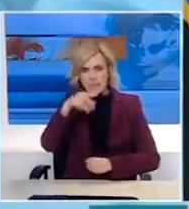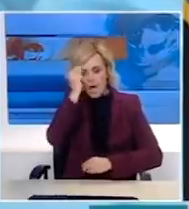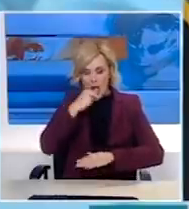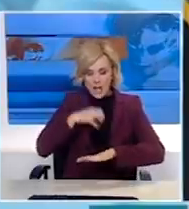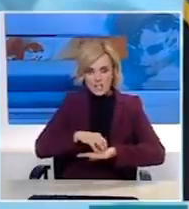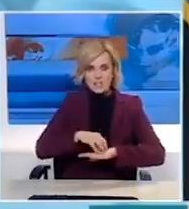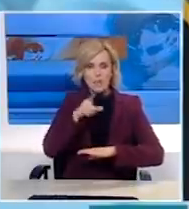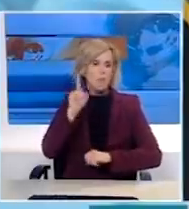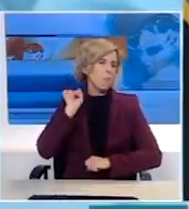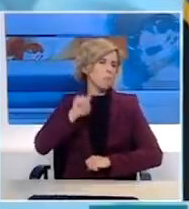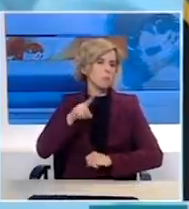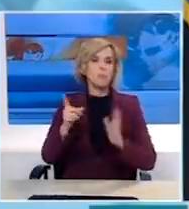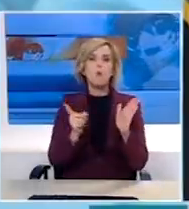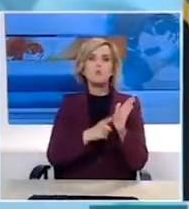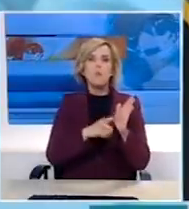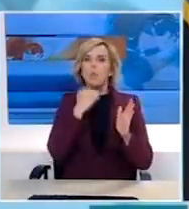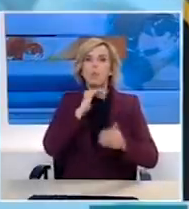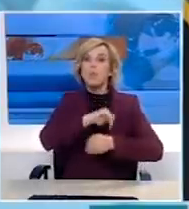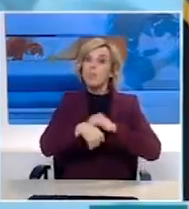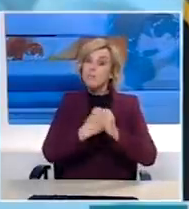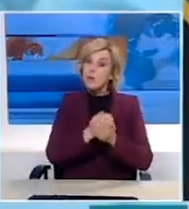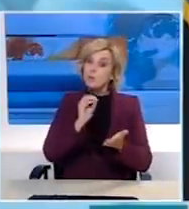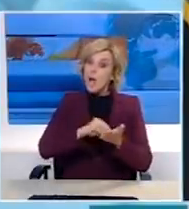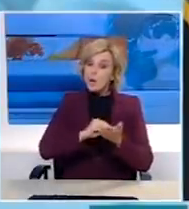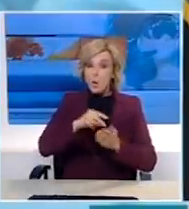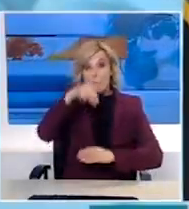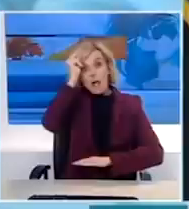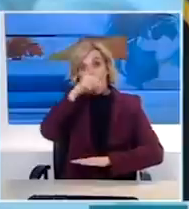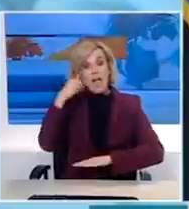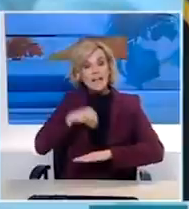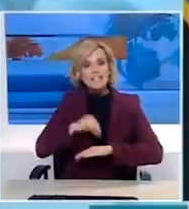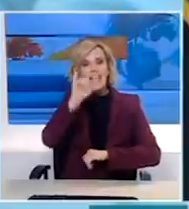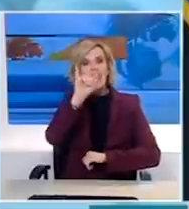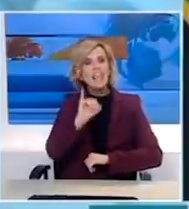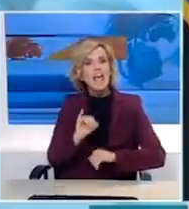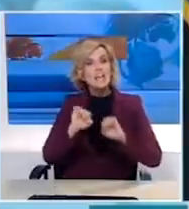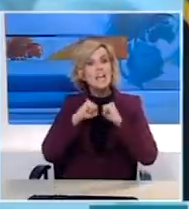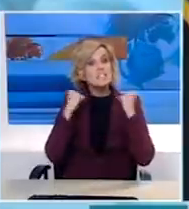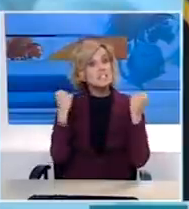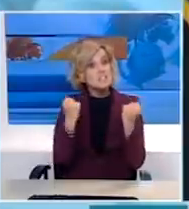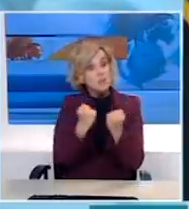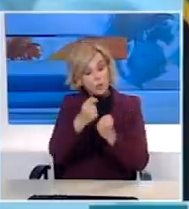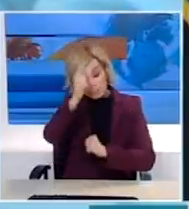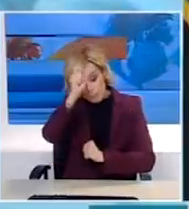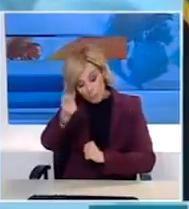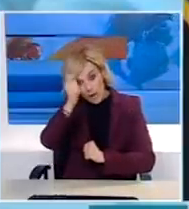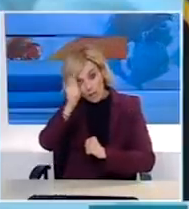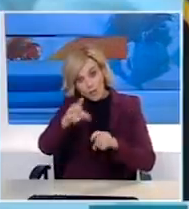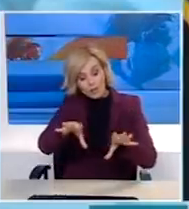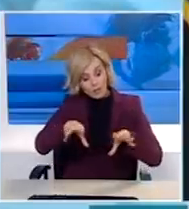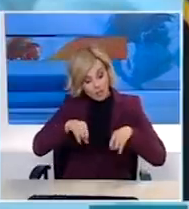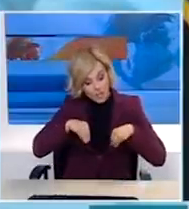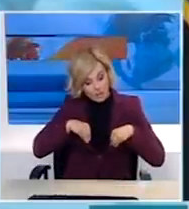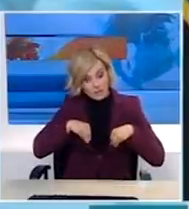και στις αποφάσεις της ίδιας της ηγεσίας της Εκκλησίας. Η Ιερά Σύνοδος Εκκλησίας της Ελλάδος έχει ήδη απευθύνει ξεκάθαρη έκκληση προς